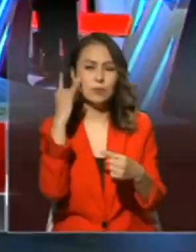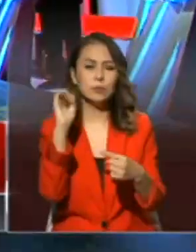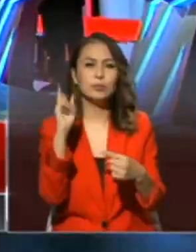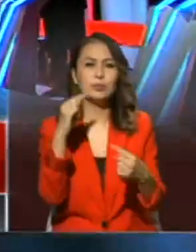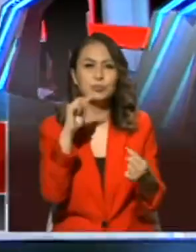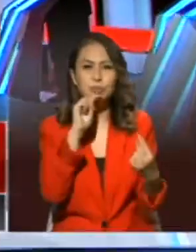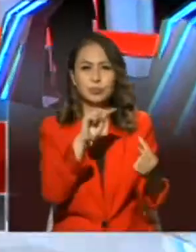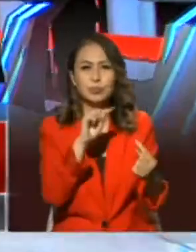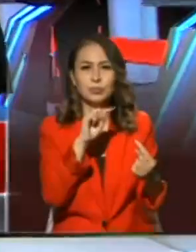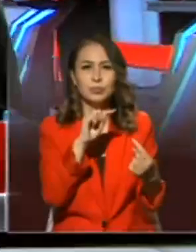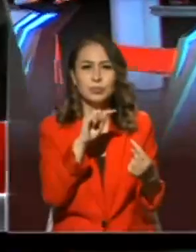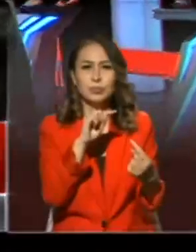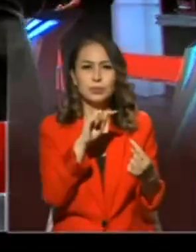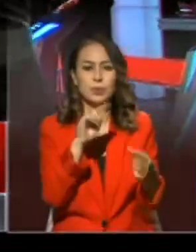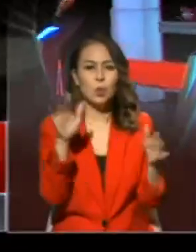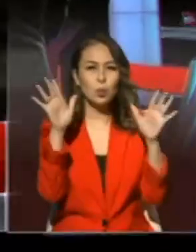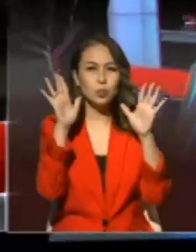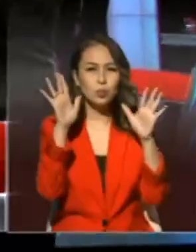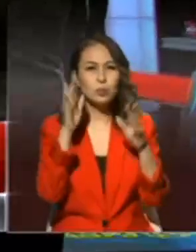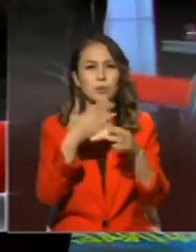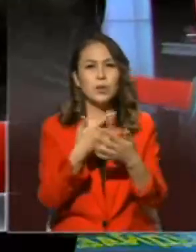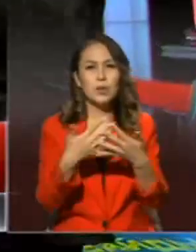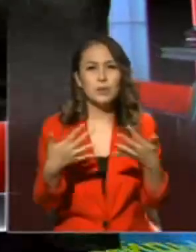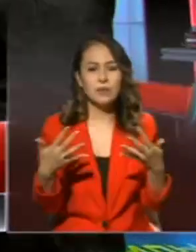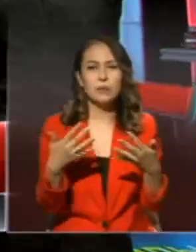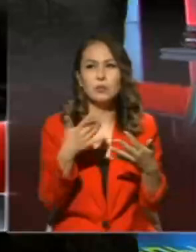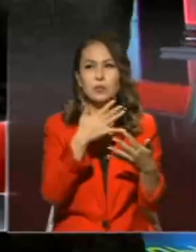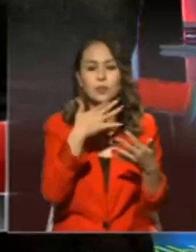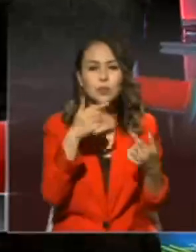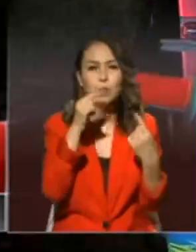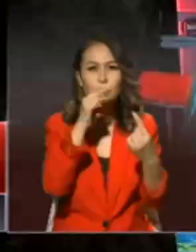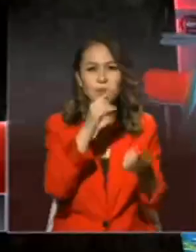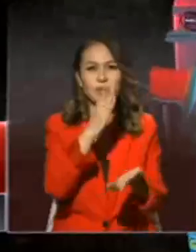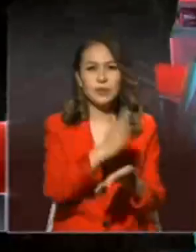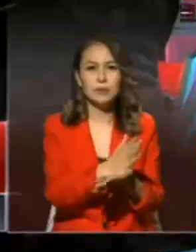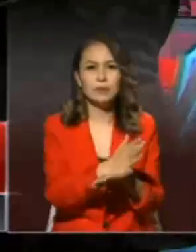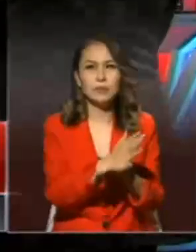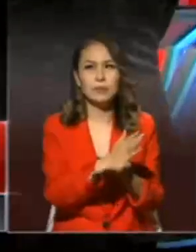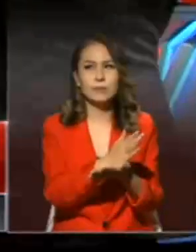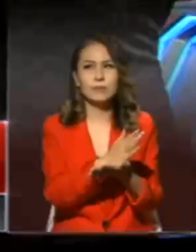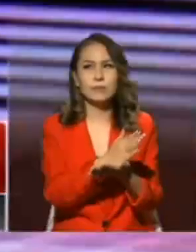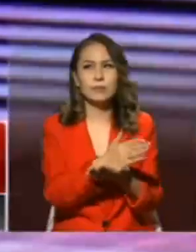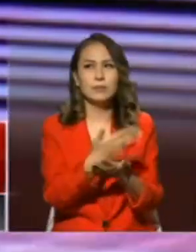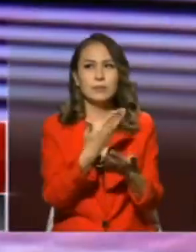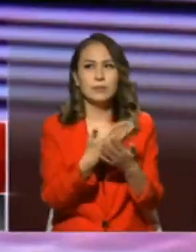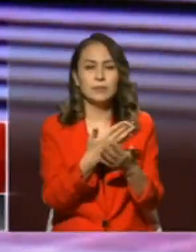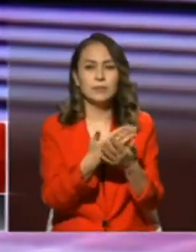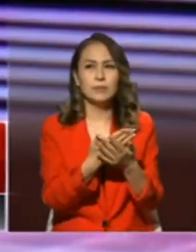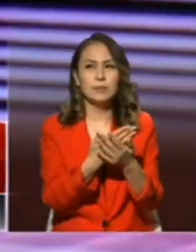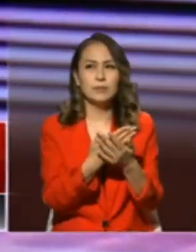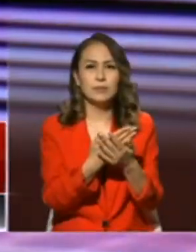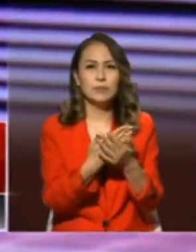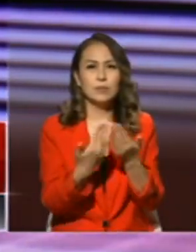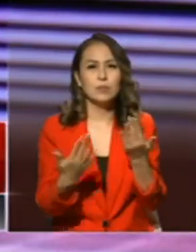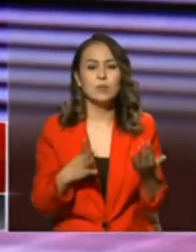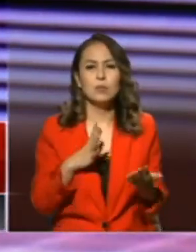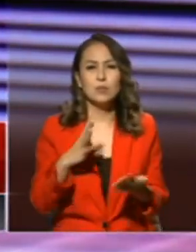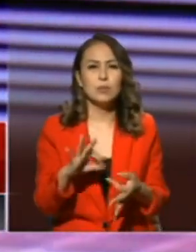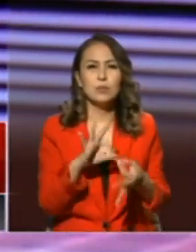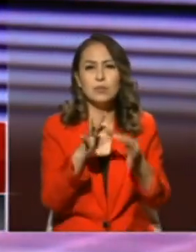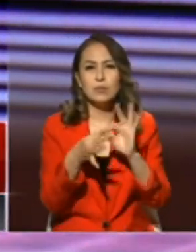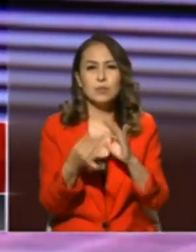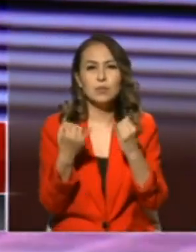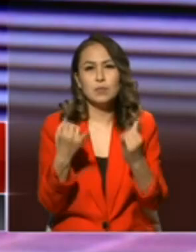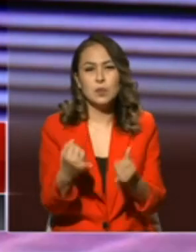қарсы? Енді мұсылмандық шығар, айта алмаймын, көп нәрседе олар қарсы болады. Мүмкін олар соңына дейін тірі қалады деп сенетін шығар. Түсіндіре алмай жатқан шығармыз, мүмкін біз ол